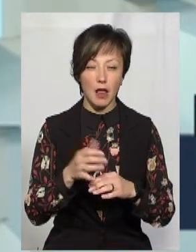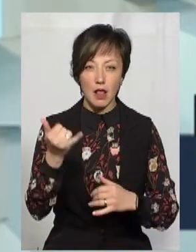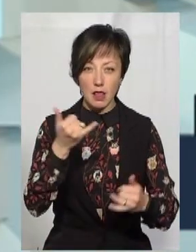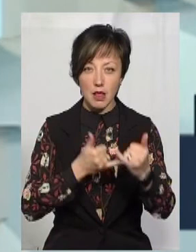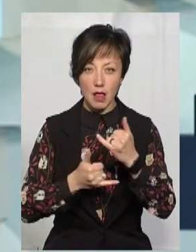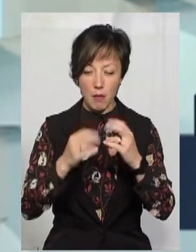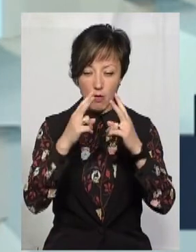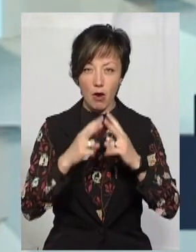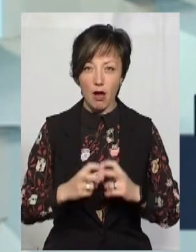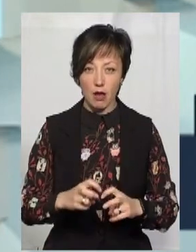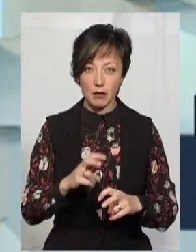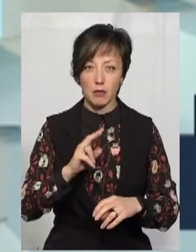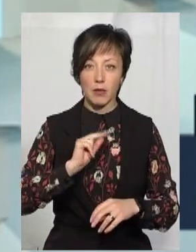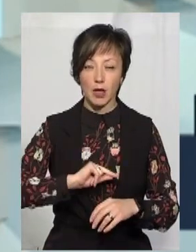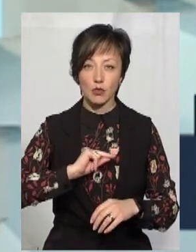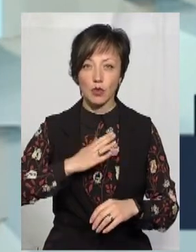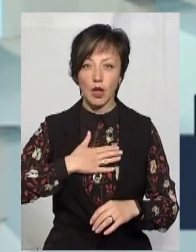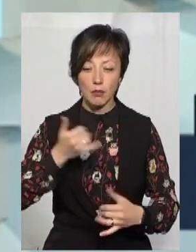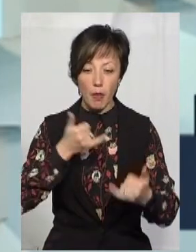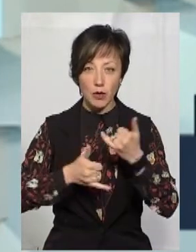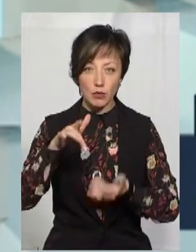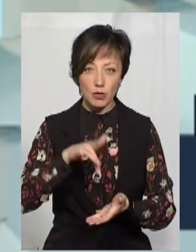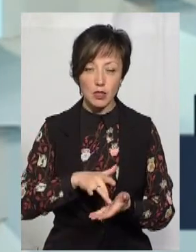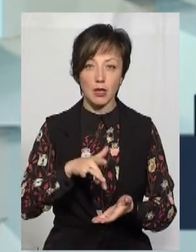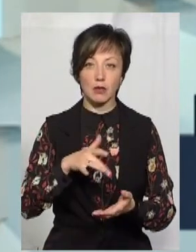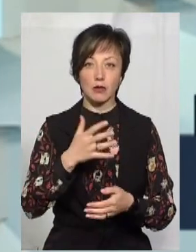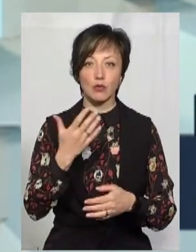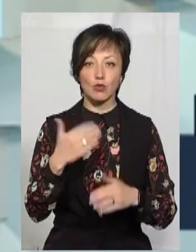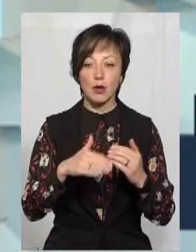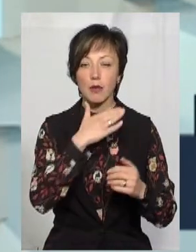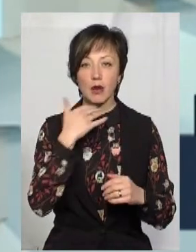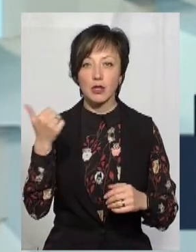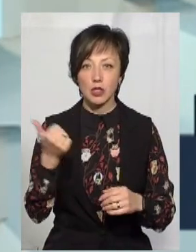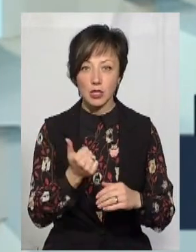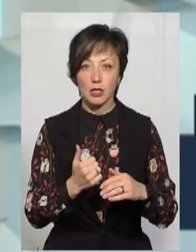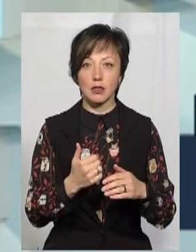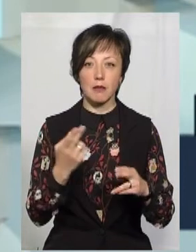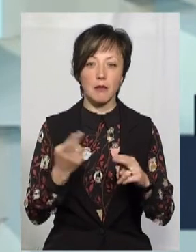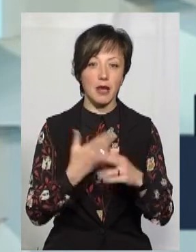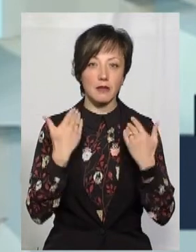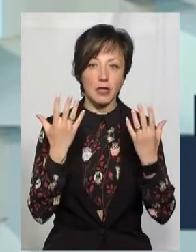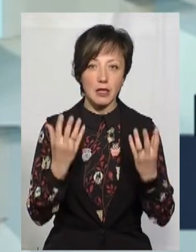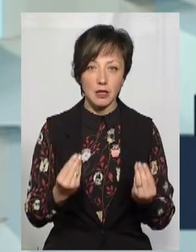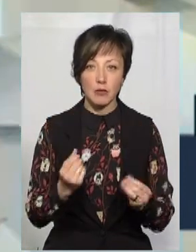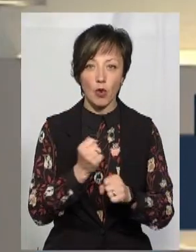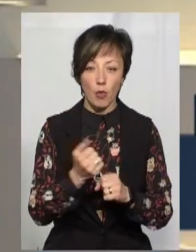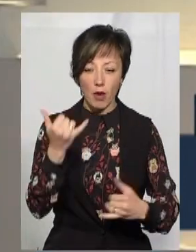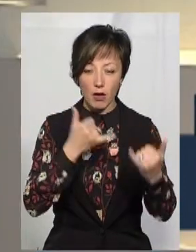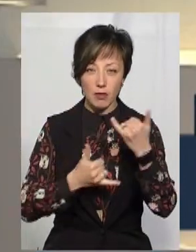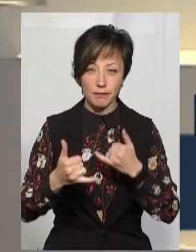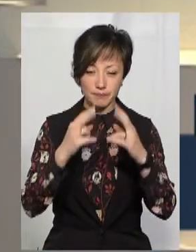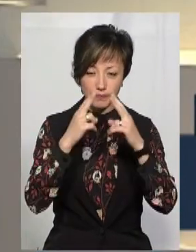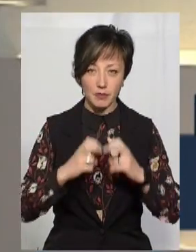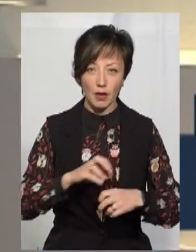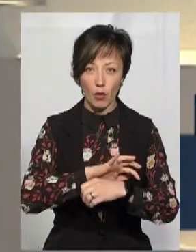які працюють безпосередньо в нашому лабораторному центрі, ті, що працюють вже багато тижнів без вихідних фактично і роблять ці аналізи на